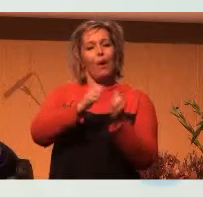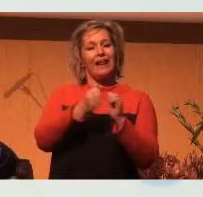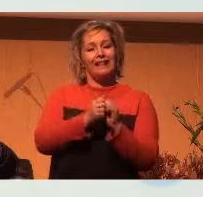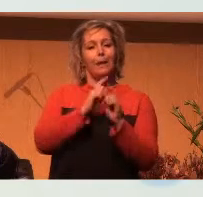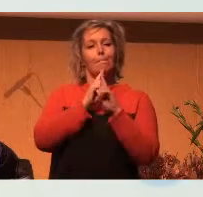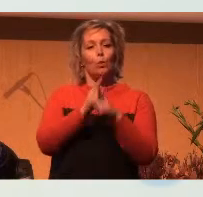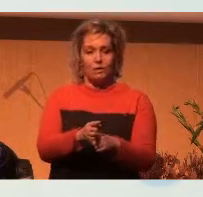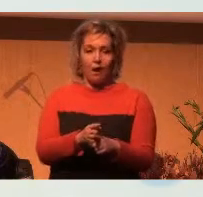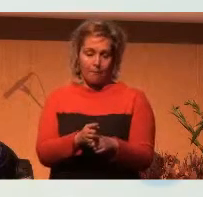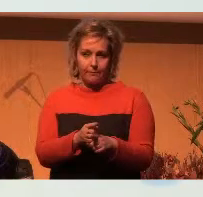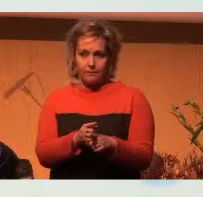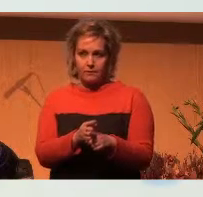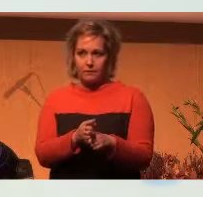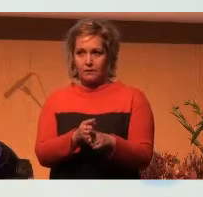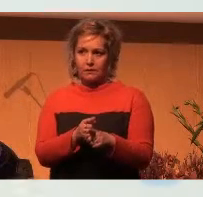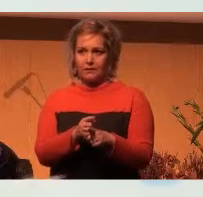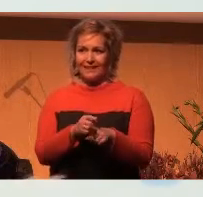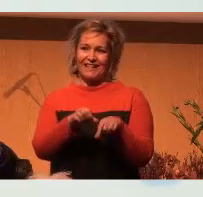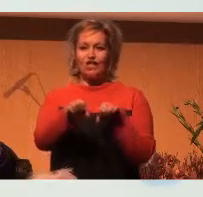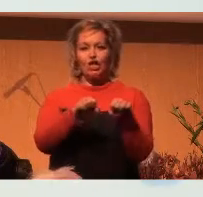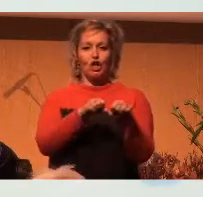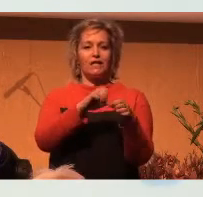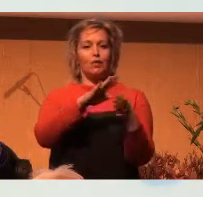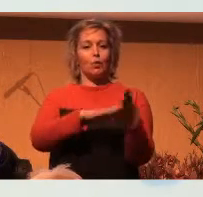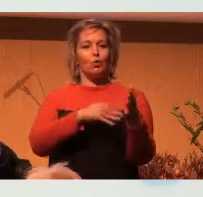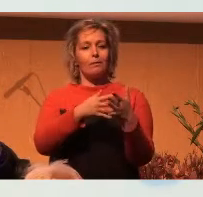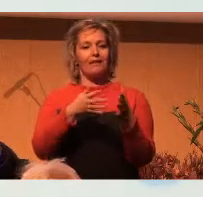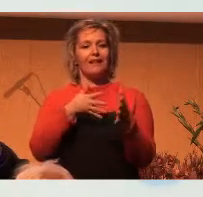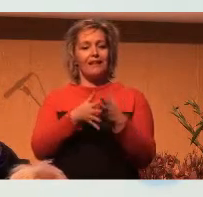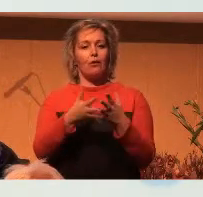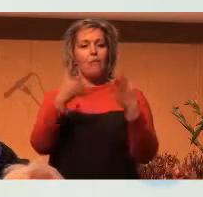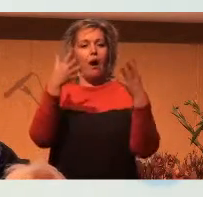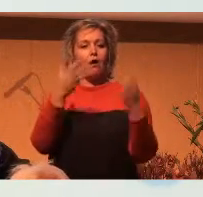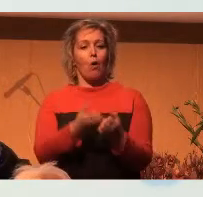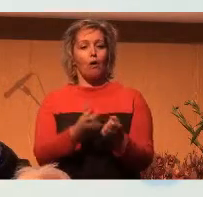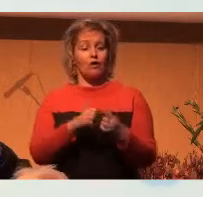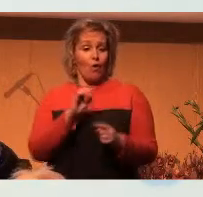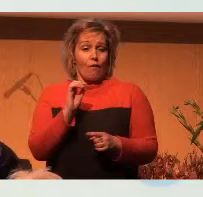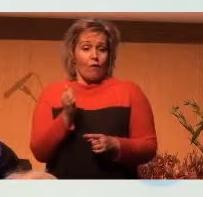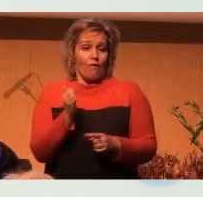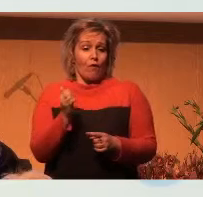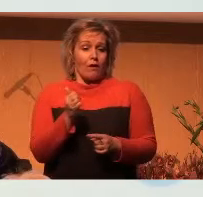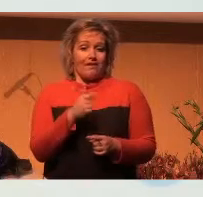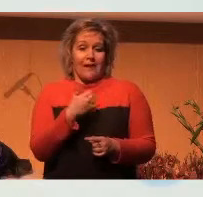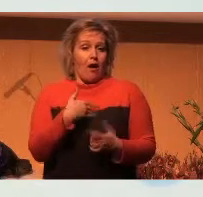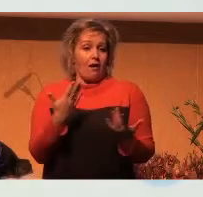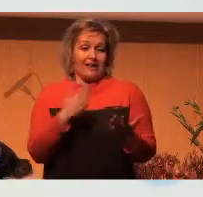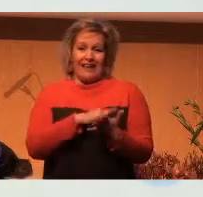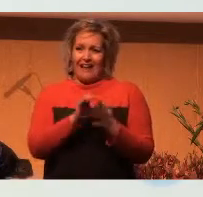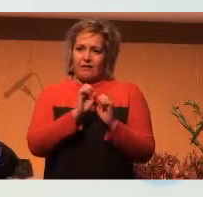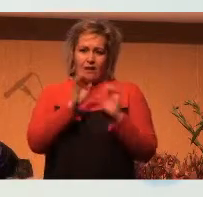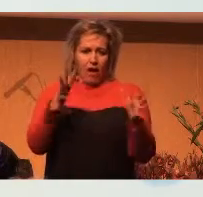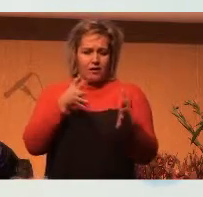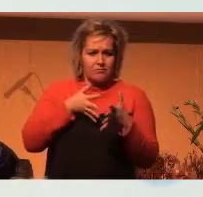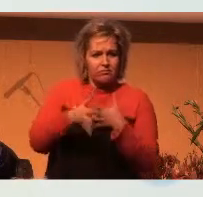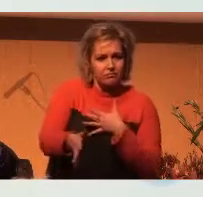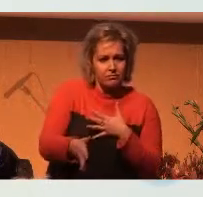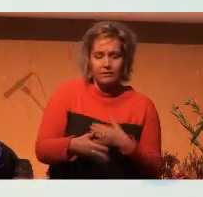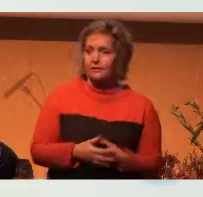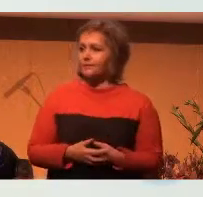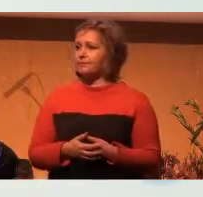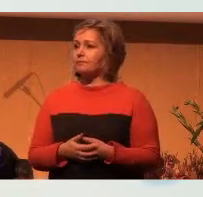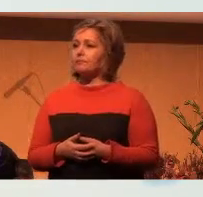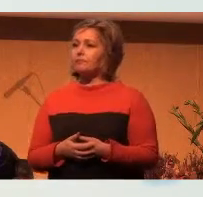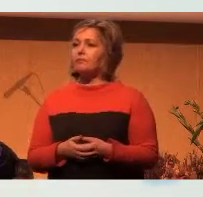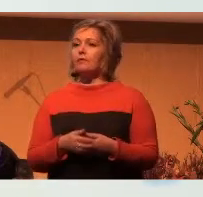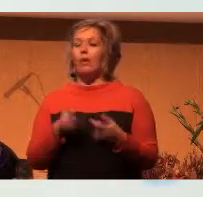politiske budskapene i styringsdokumenter gjennom mange, mange år. Så hvorfor har vi ikke helt klart å få det til?